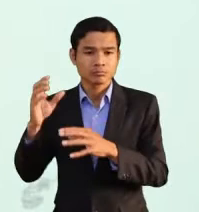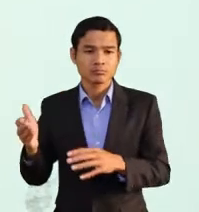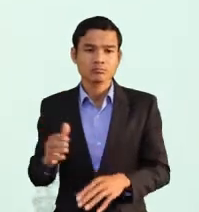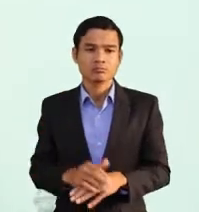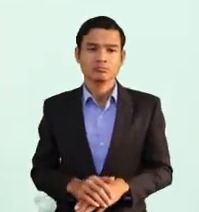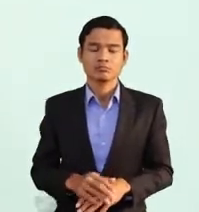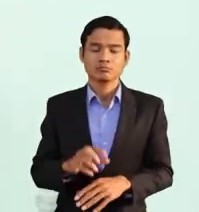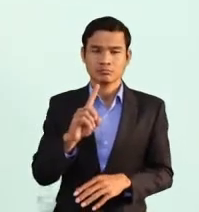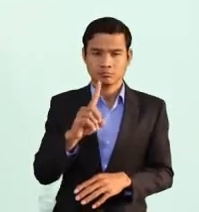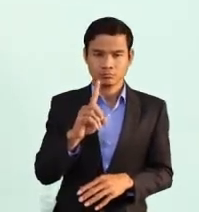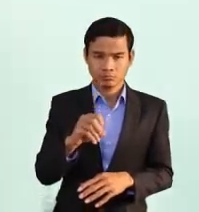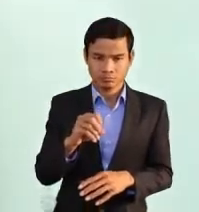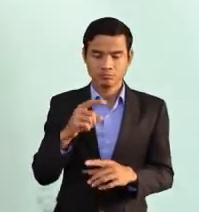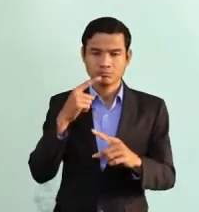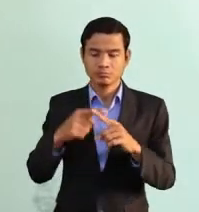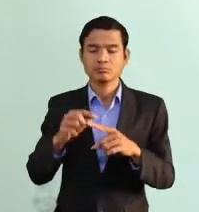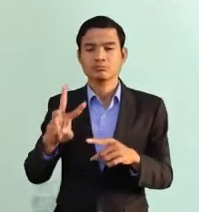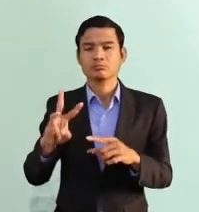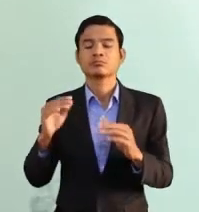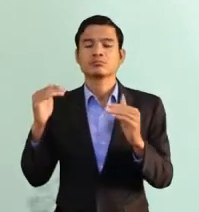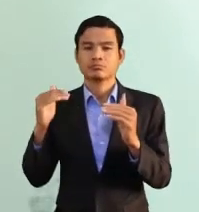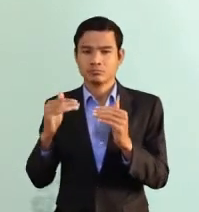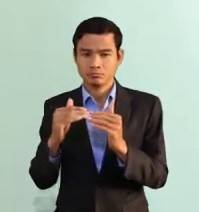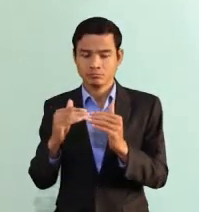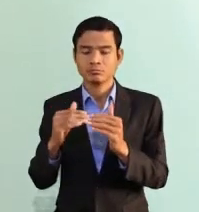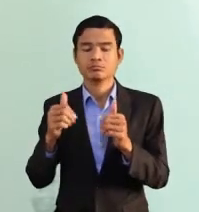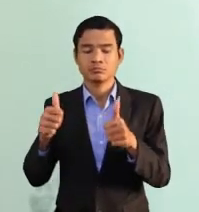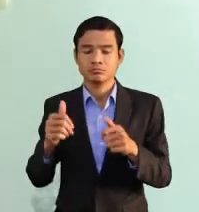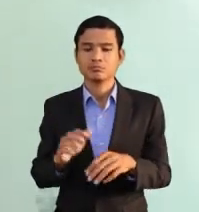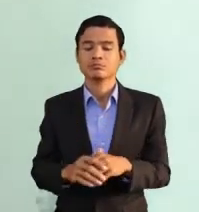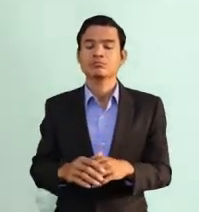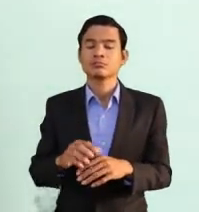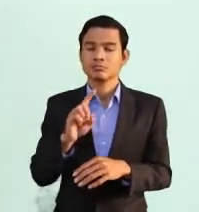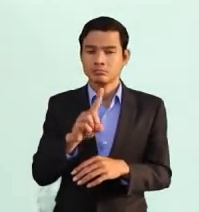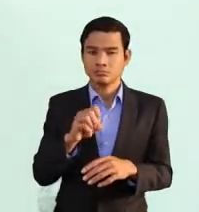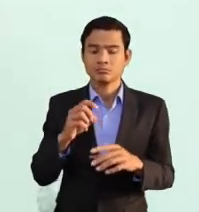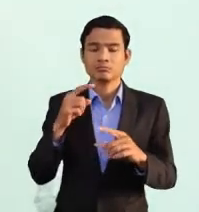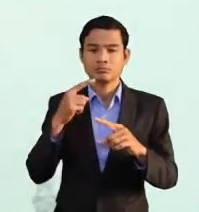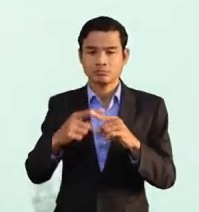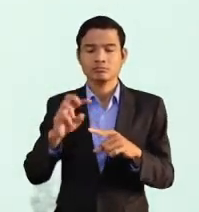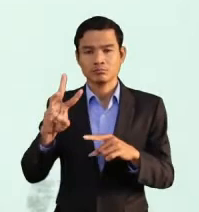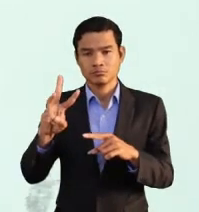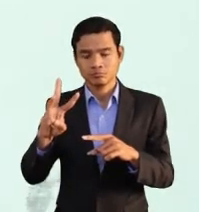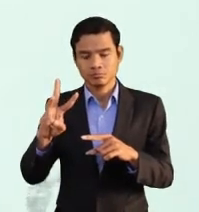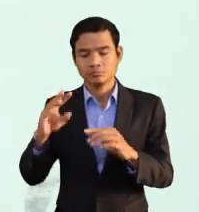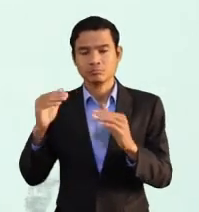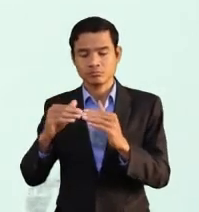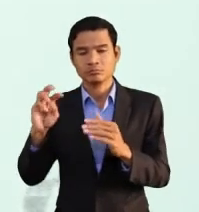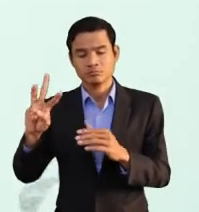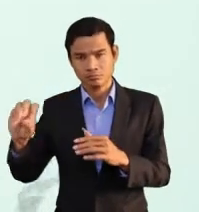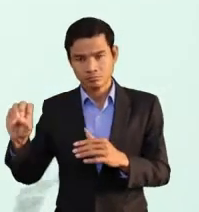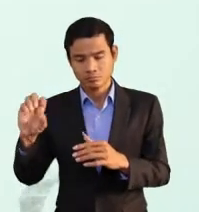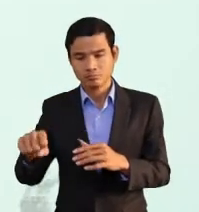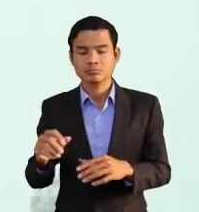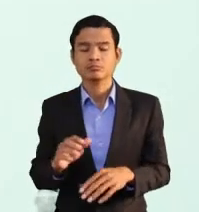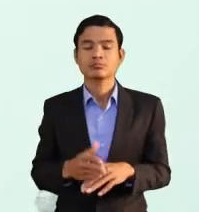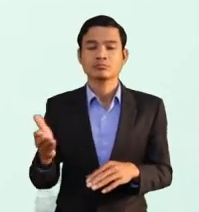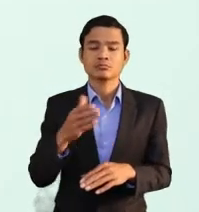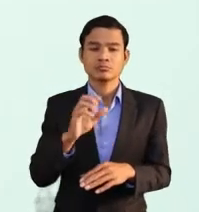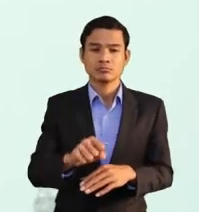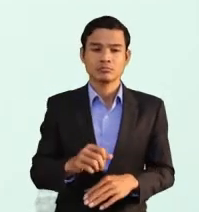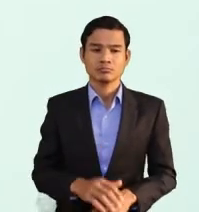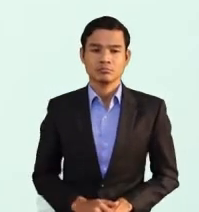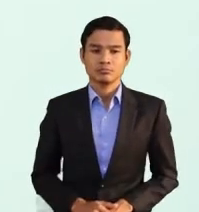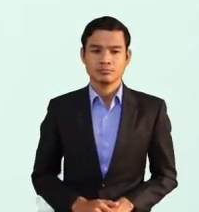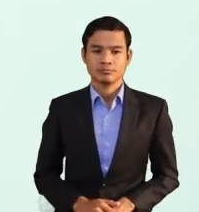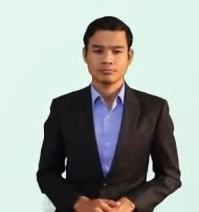tới đọc bầy đòn cha là o đọc bầy đòn cứ sám sám sập nó còn á